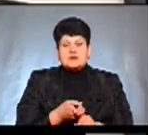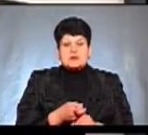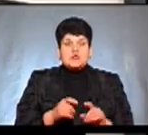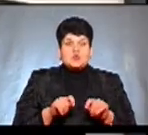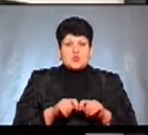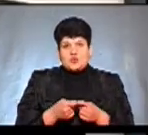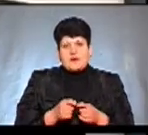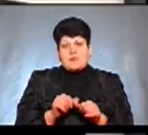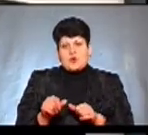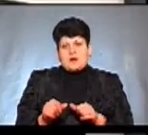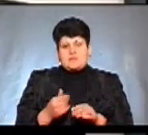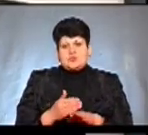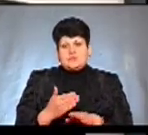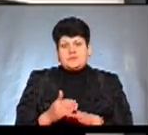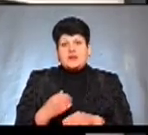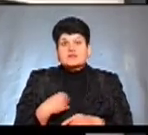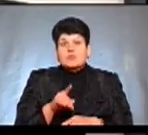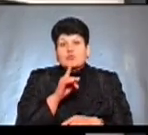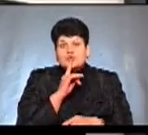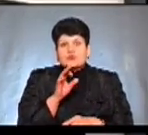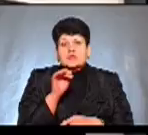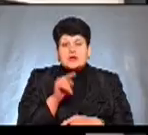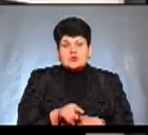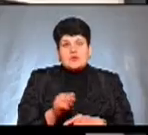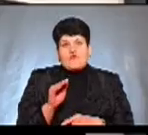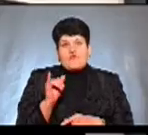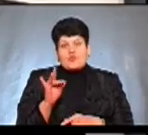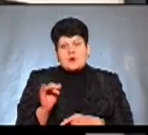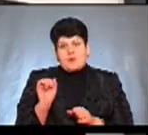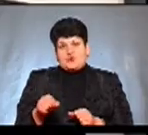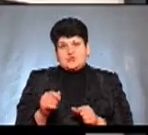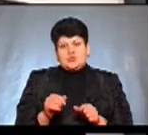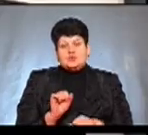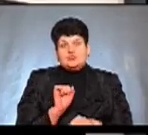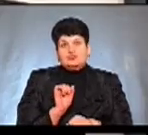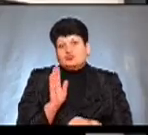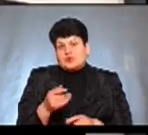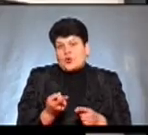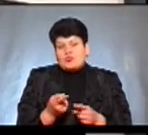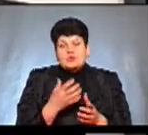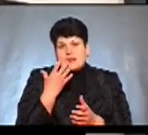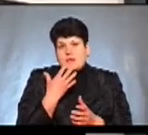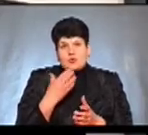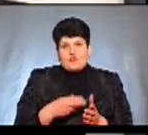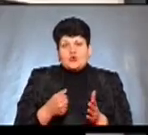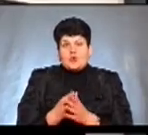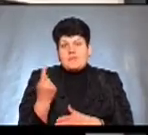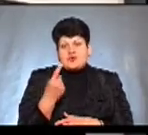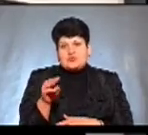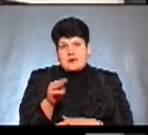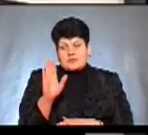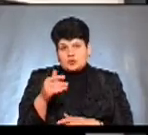окремих елементів. Я вже мовчу про те, що там фура може взагалі опинитися на якомусь тепловозі. Тому до 1 травня ми зараз будемо